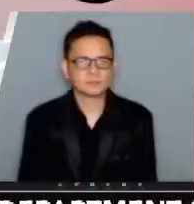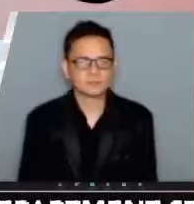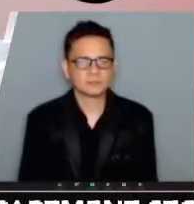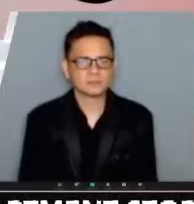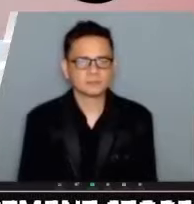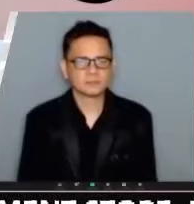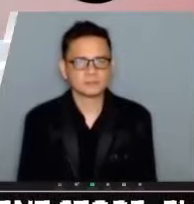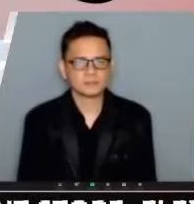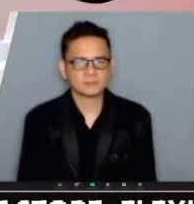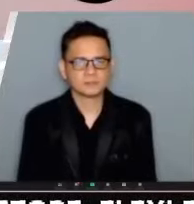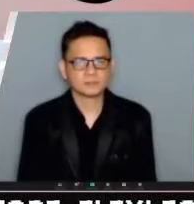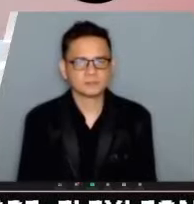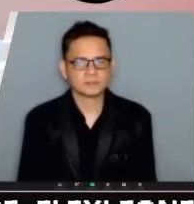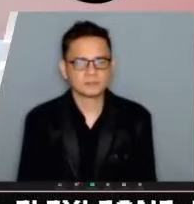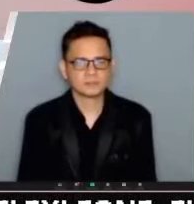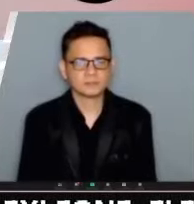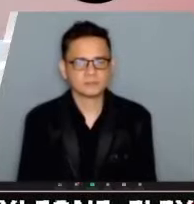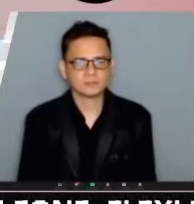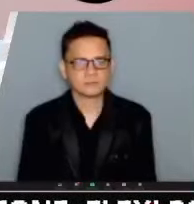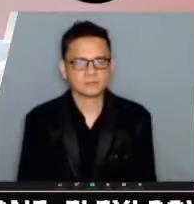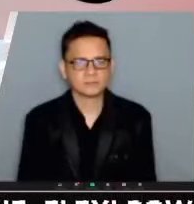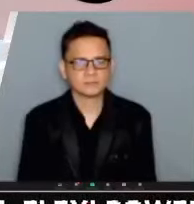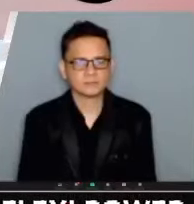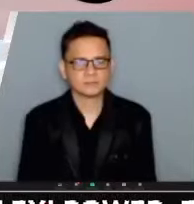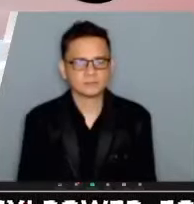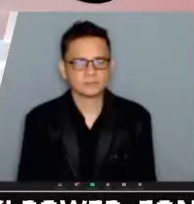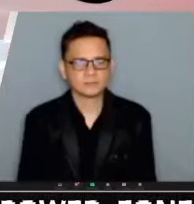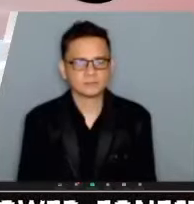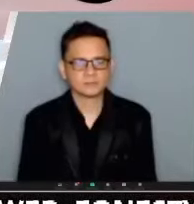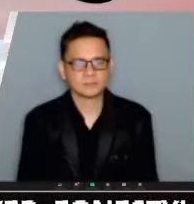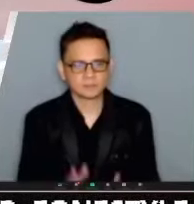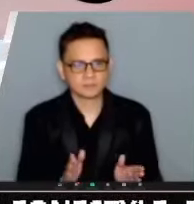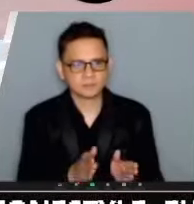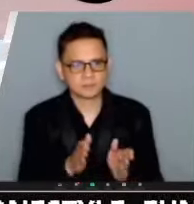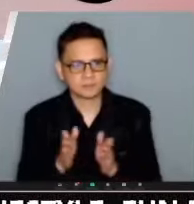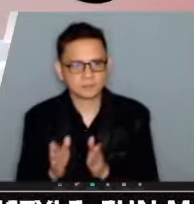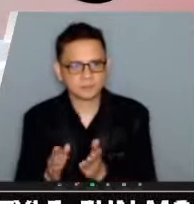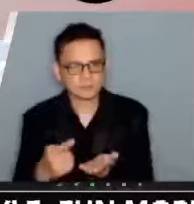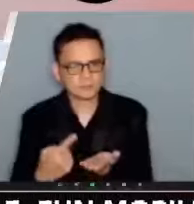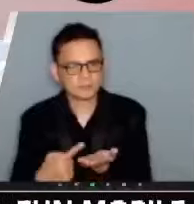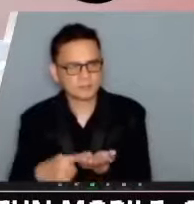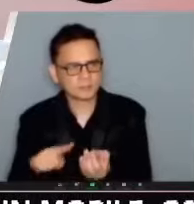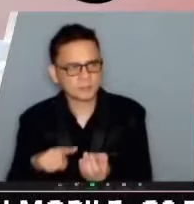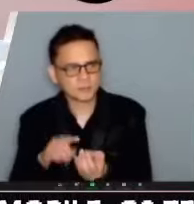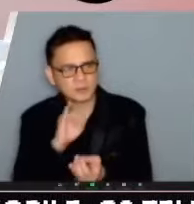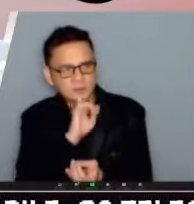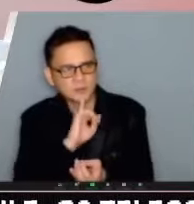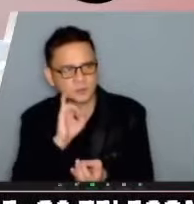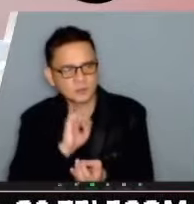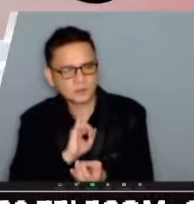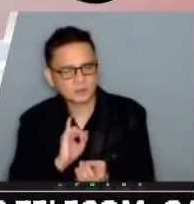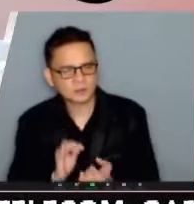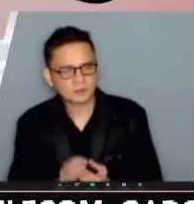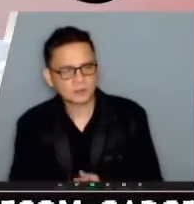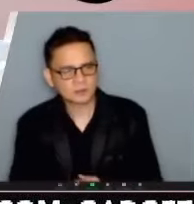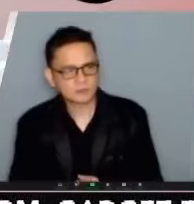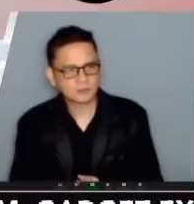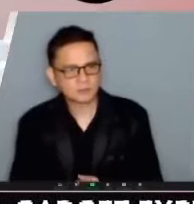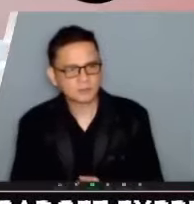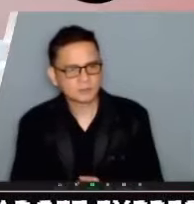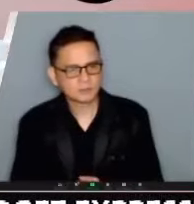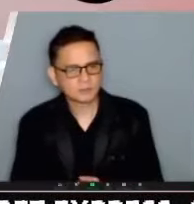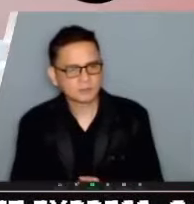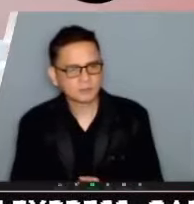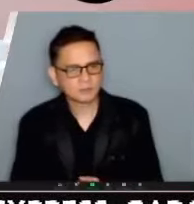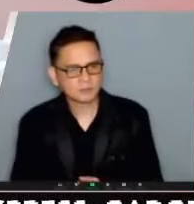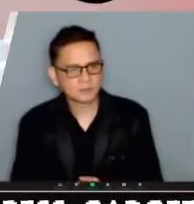mga Pilipino sa Lebanon. Sa Israel naman, simula last year, marami na nakauwi yan, mga ilang dana, siguro lagpas